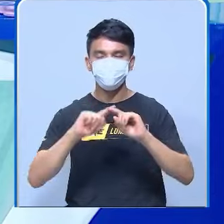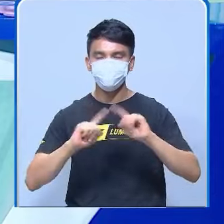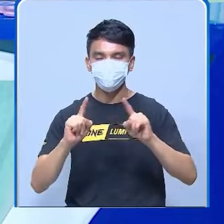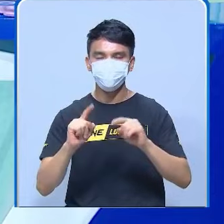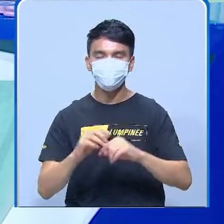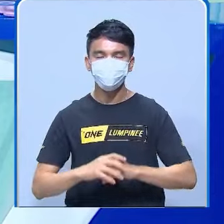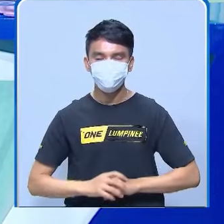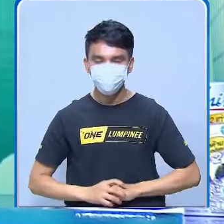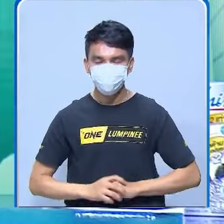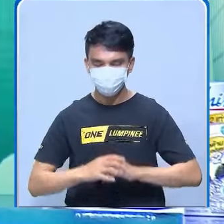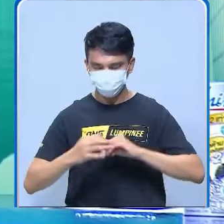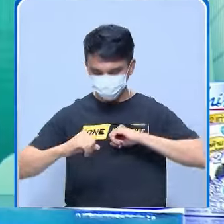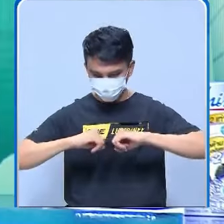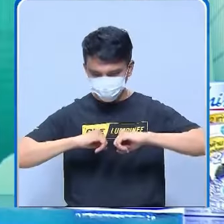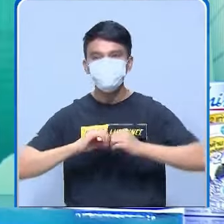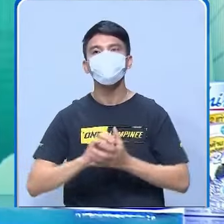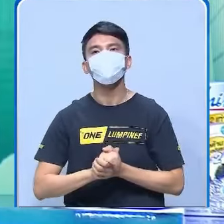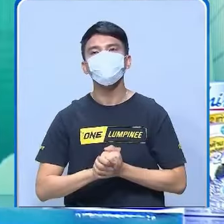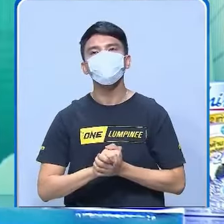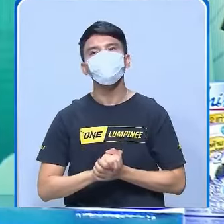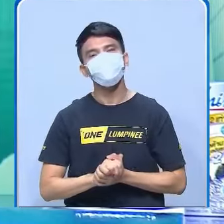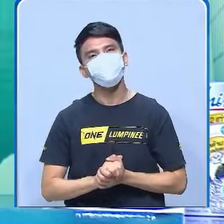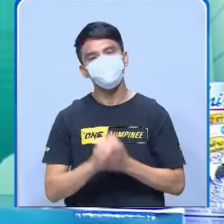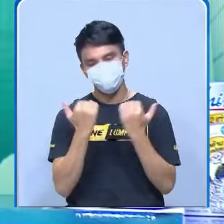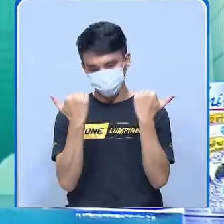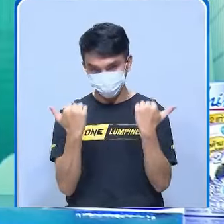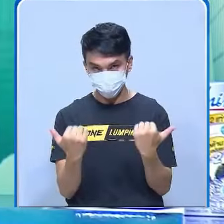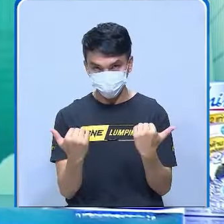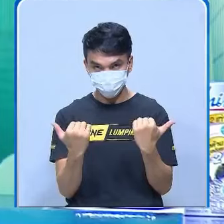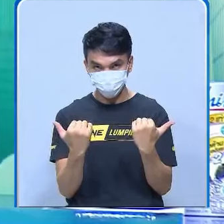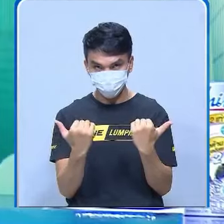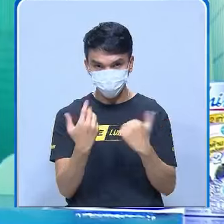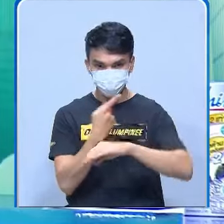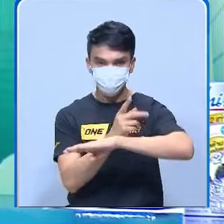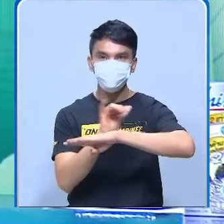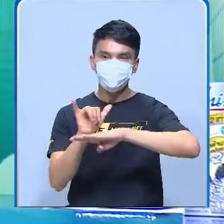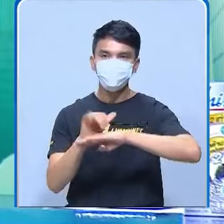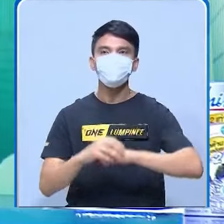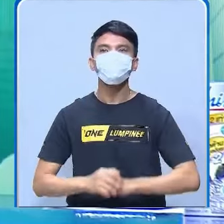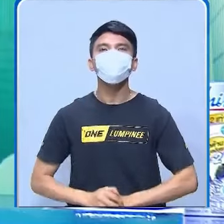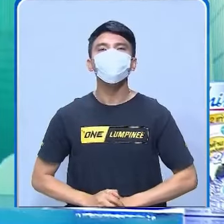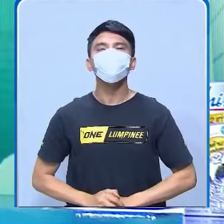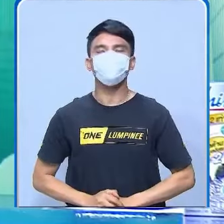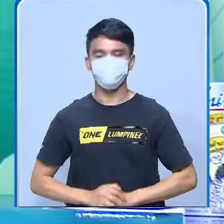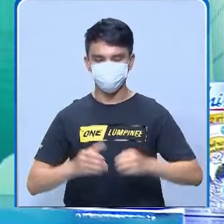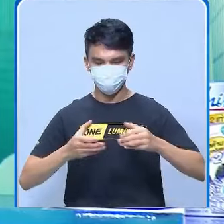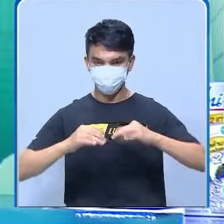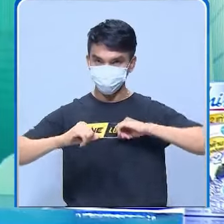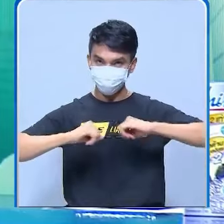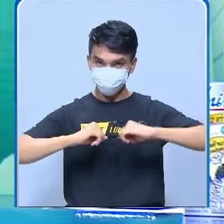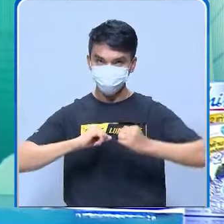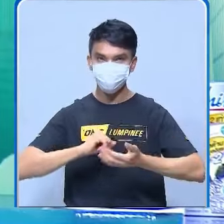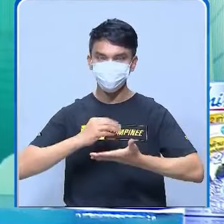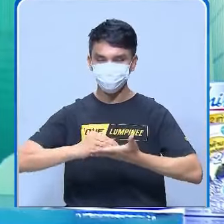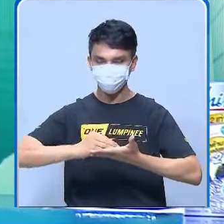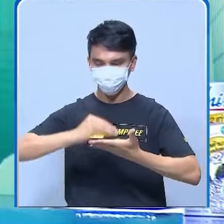มาอีกแล้วอ่ะเรื่องของวัยรุ่นยกพวกตีกันครั้งนี้เนี่ยนะคะเกิดขึ้นที่จังหวัดพระนครศรีอยุธยาคือกลุ่มวัยรุ่นเนี่ยเขาบอกว่าเป็นนัก